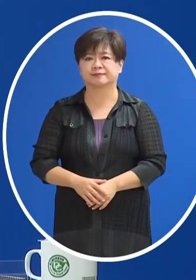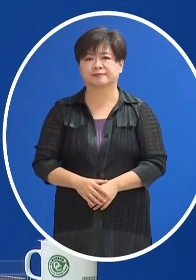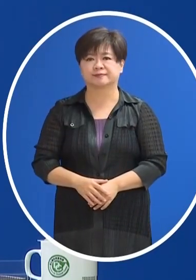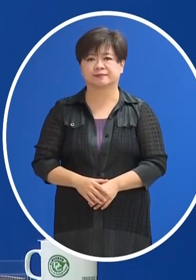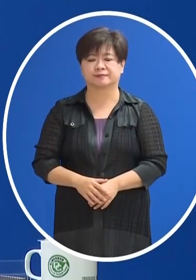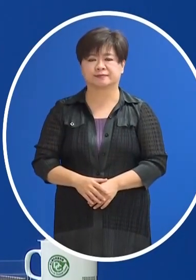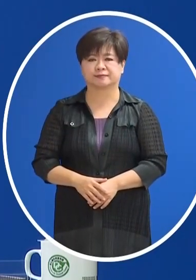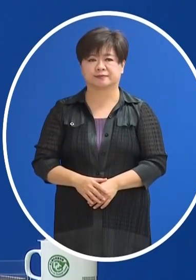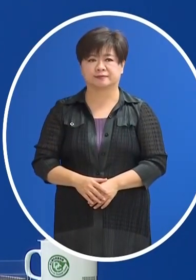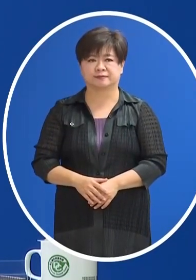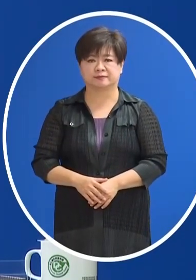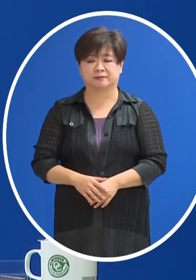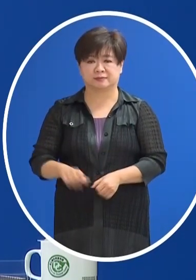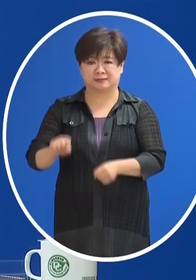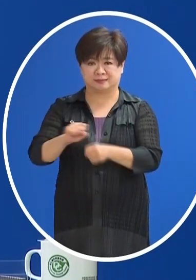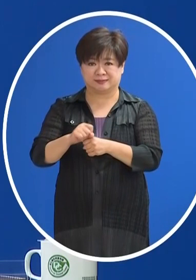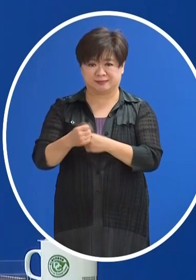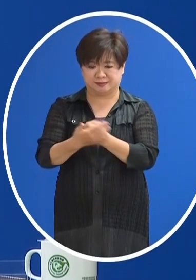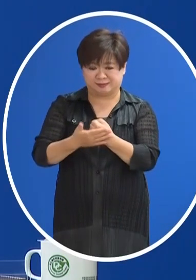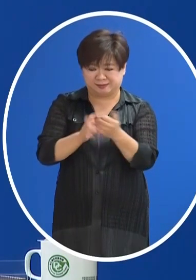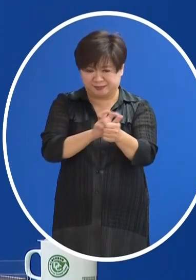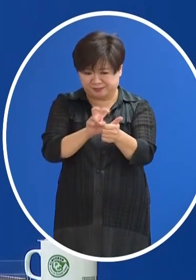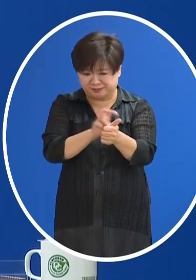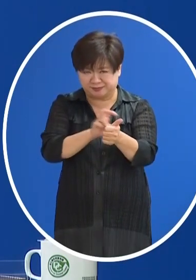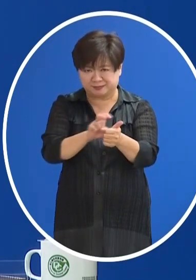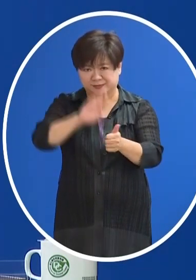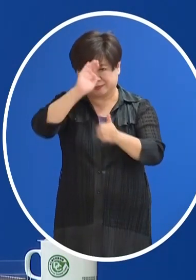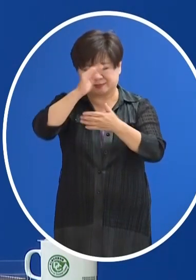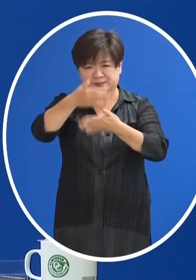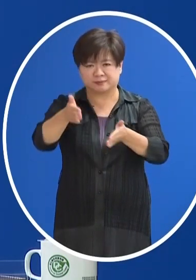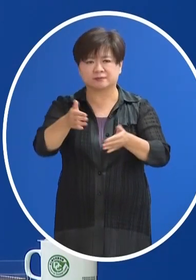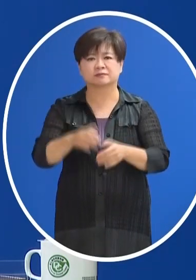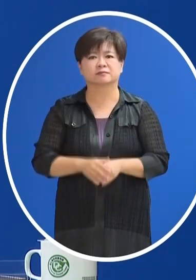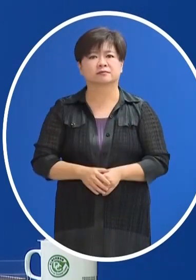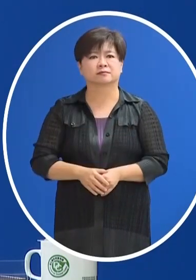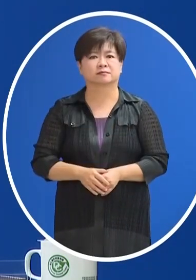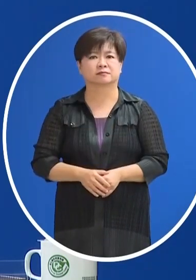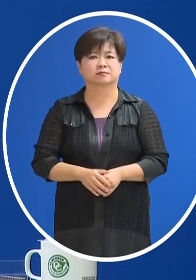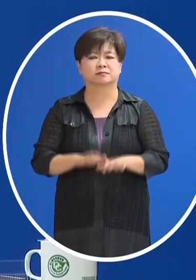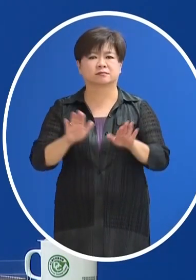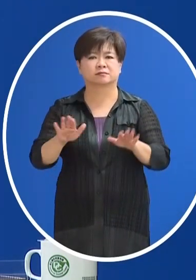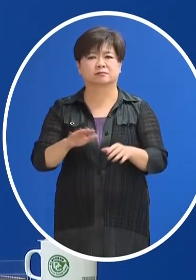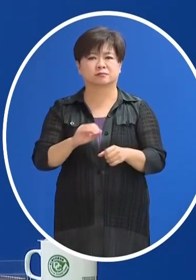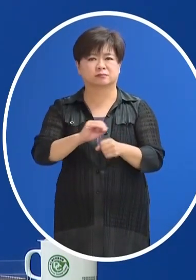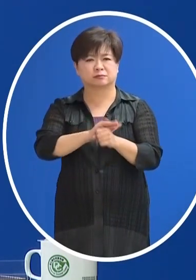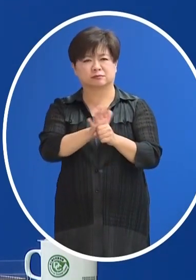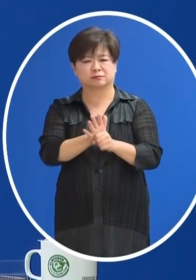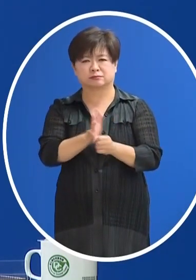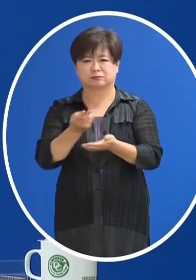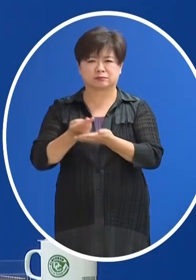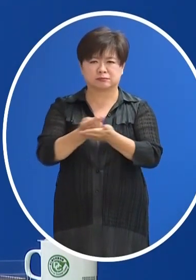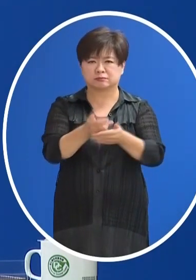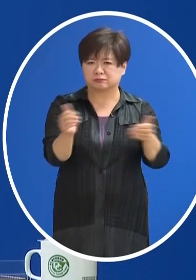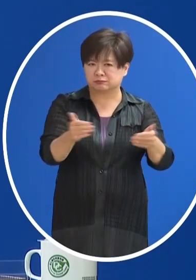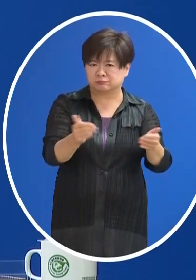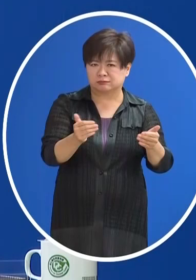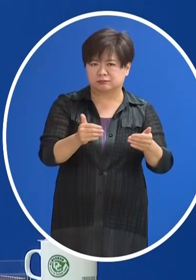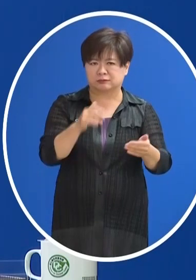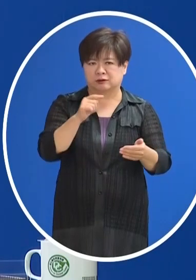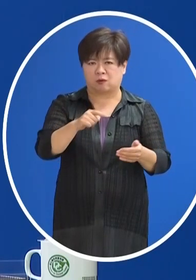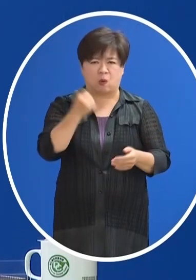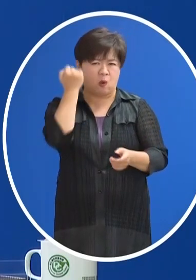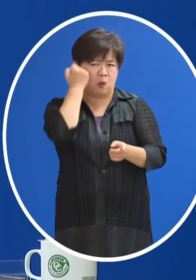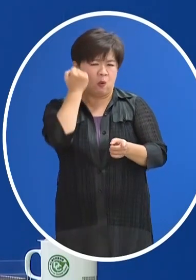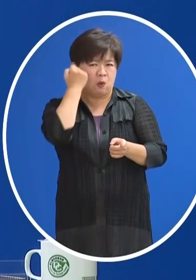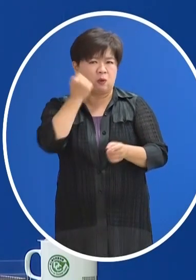个加护病房也是在这一次的 COVID 的收治的时候很大的一个挑